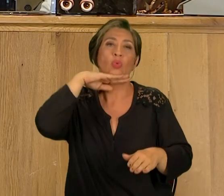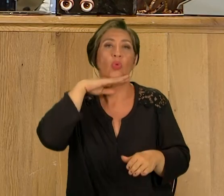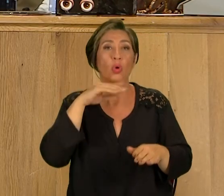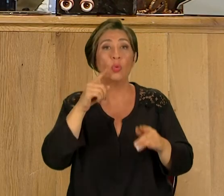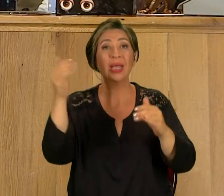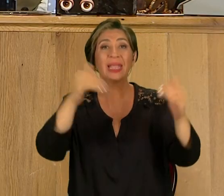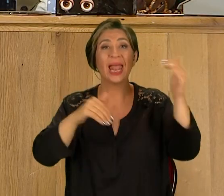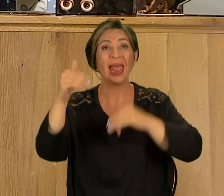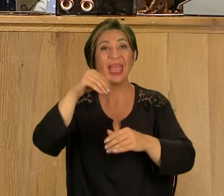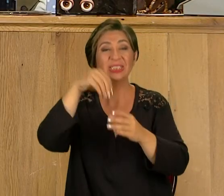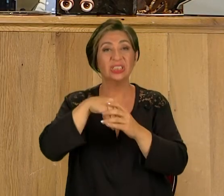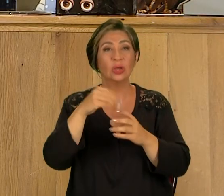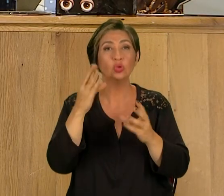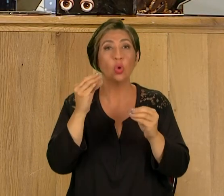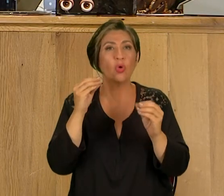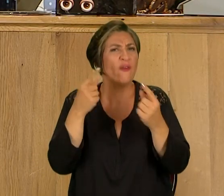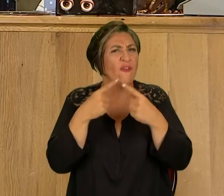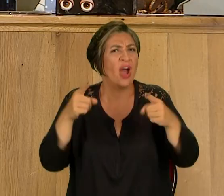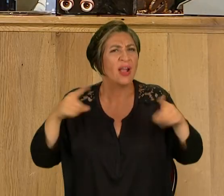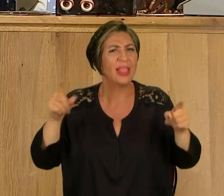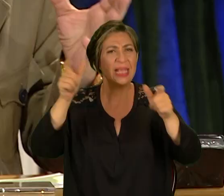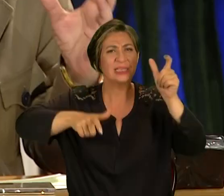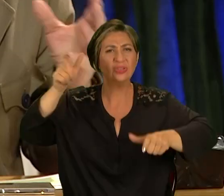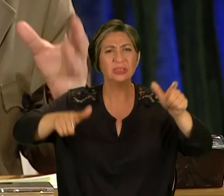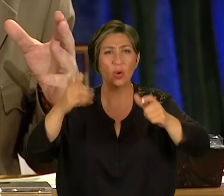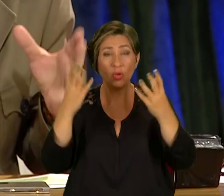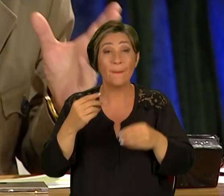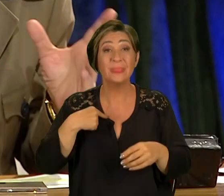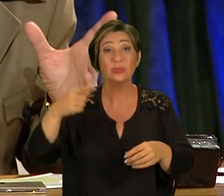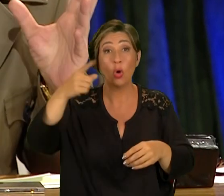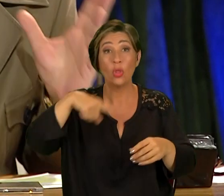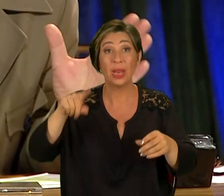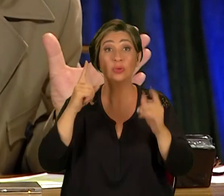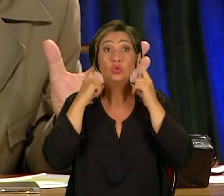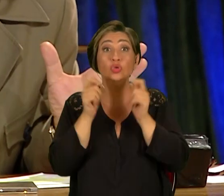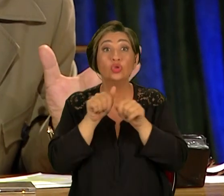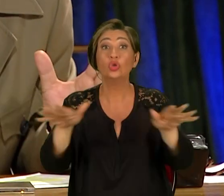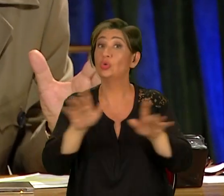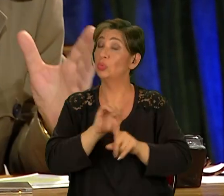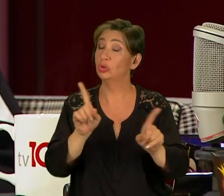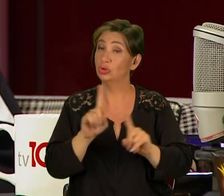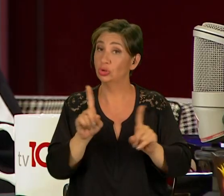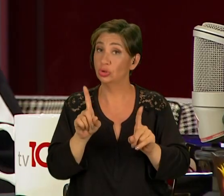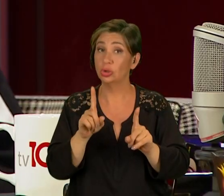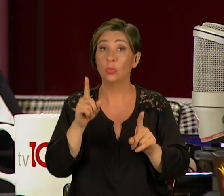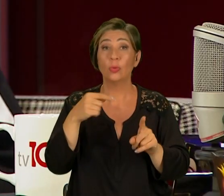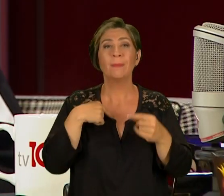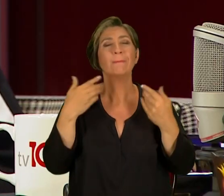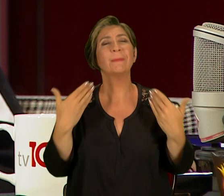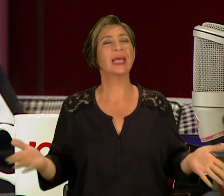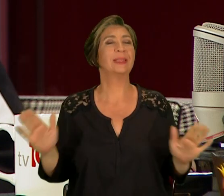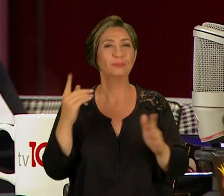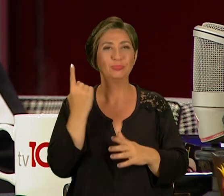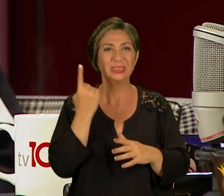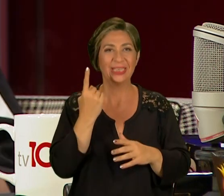bu gelenler arasında çok acayip kişiler oluyor ve biz onları kesinlikle duyurmuyoruz. Bu benim bayıldığım bir